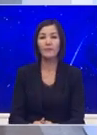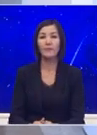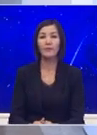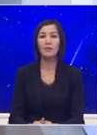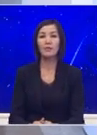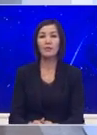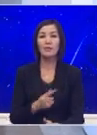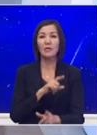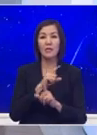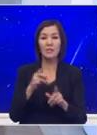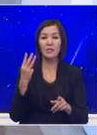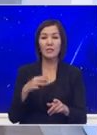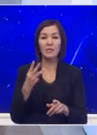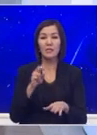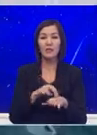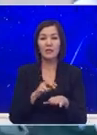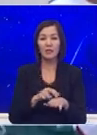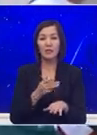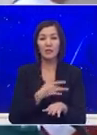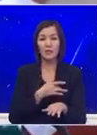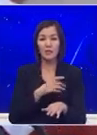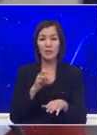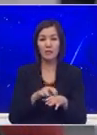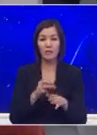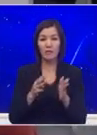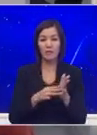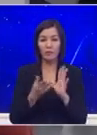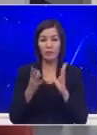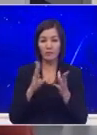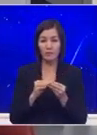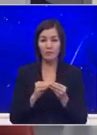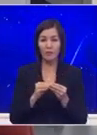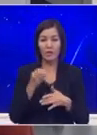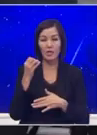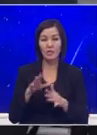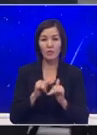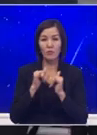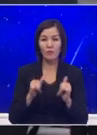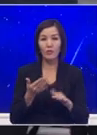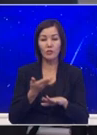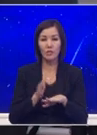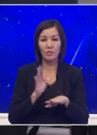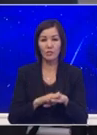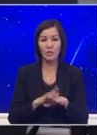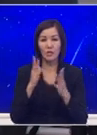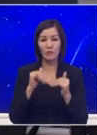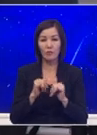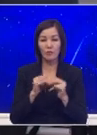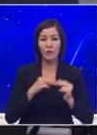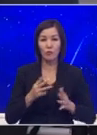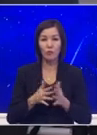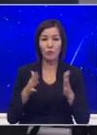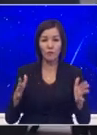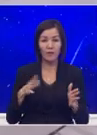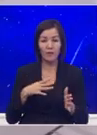клинике 33 врача из них кардиологов всего 8 по словам директора центра с увеличением нагрузки возрос и объем работ к тому же